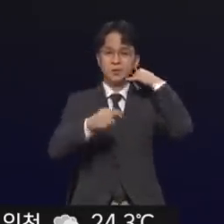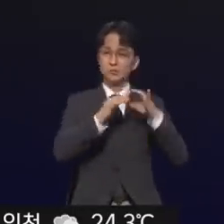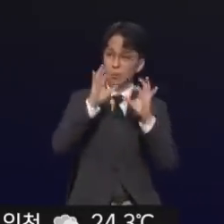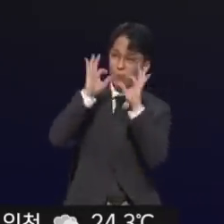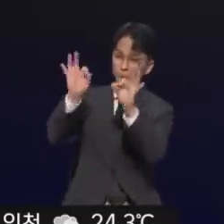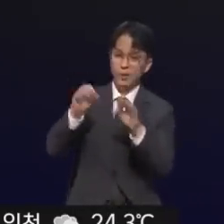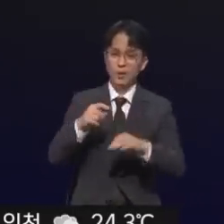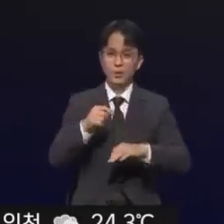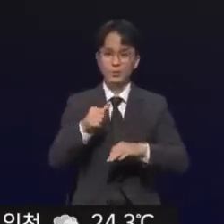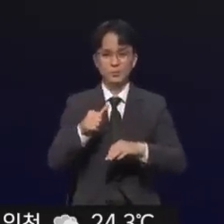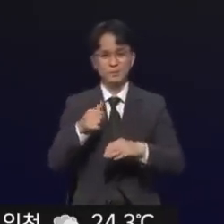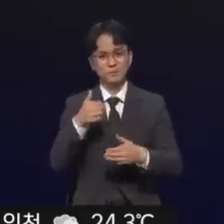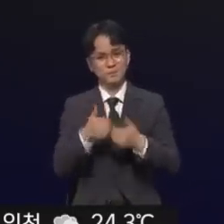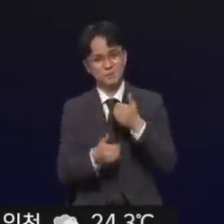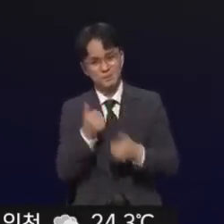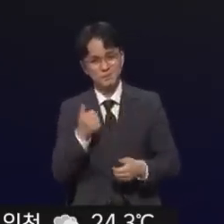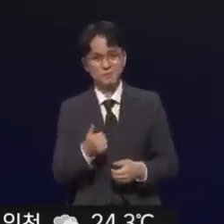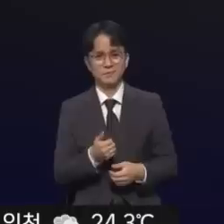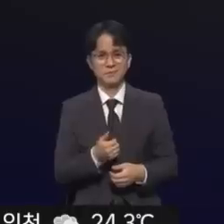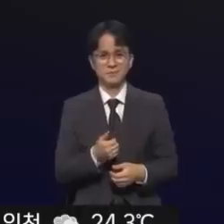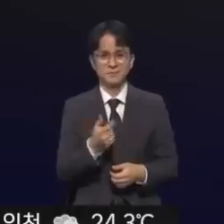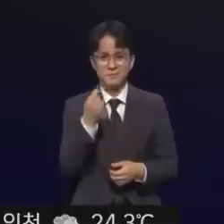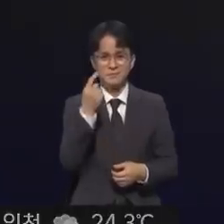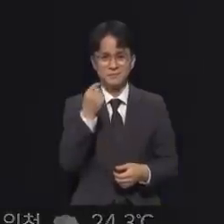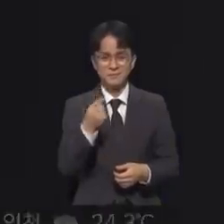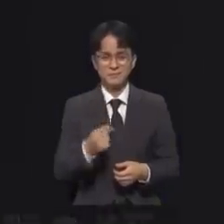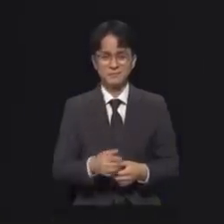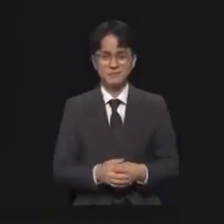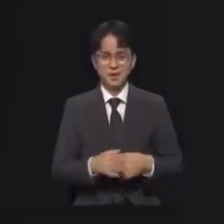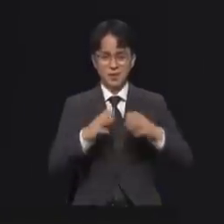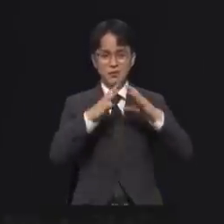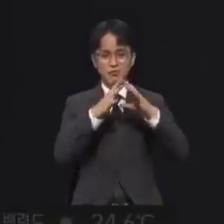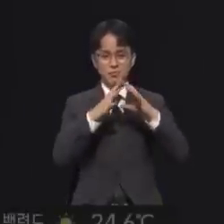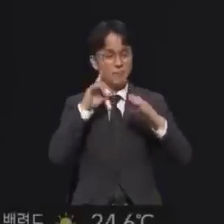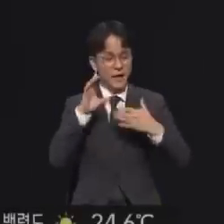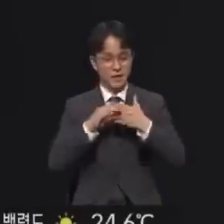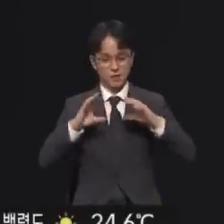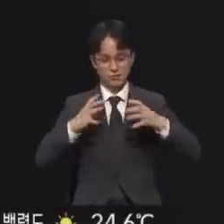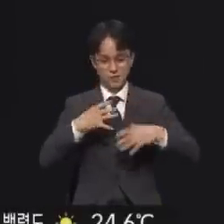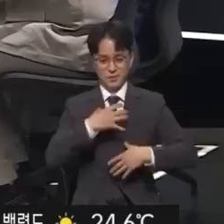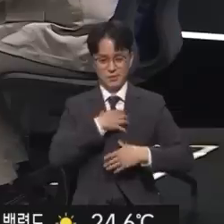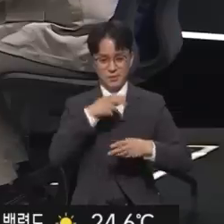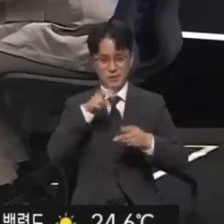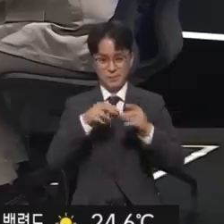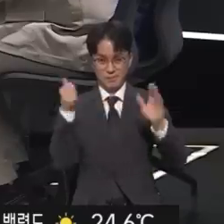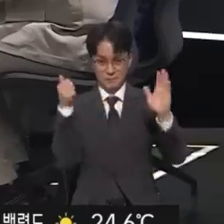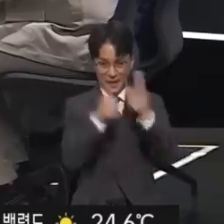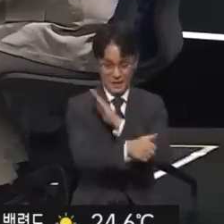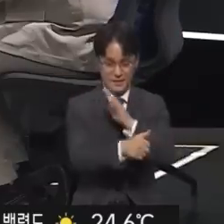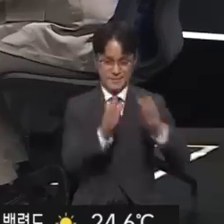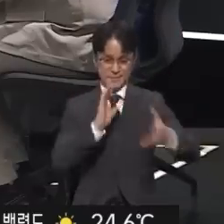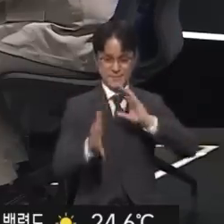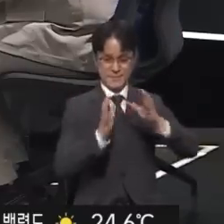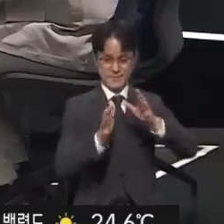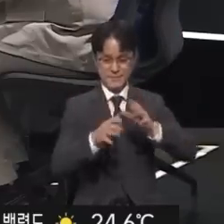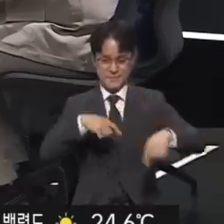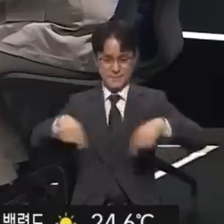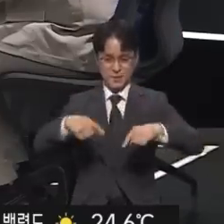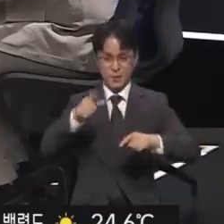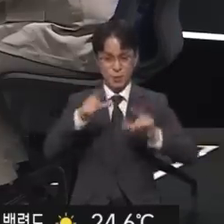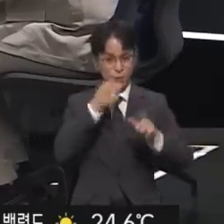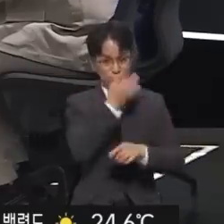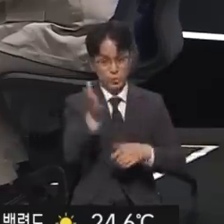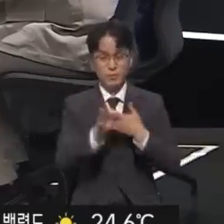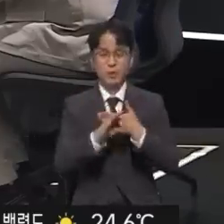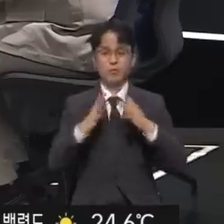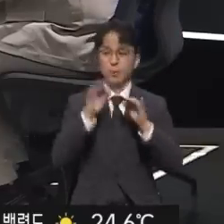안정감 있는 모습이 될 수 있는 것이죠 그래서 제가 헤어 질감 이라는 게 그냥 4 김우식 교수님 말씀 하신 부분이 있는데요 사실 유선을